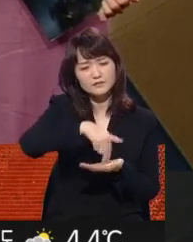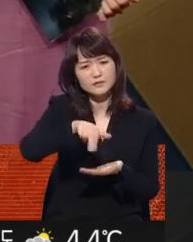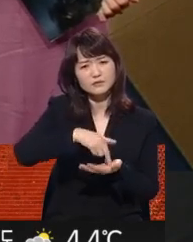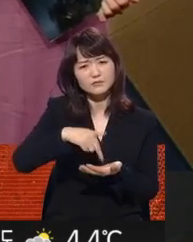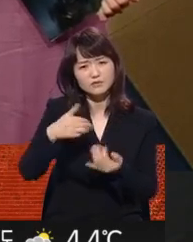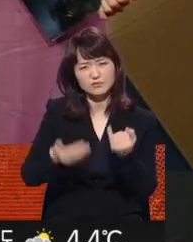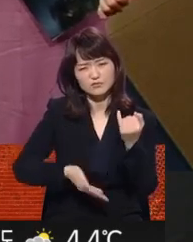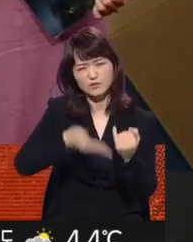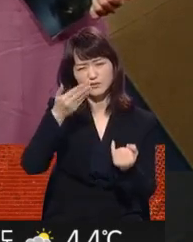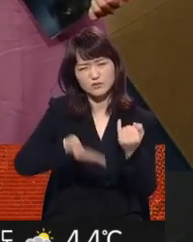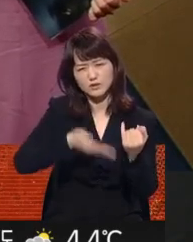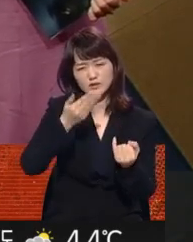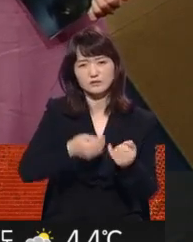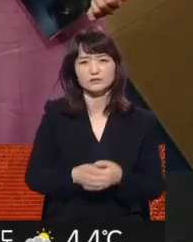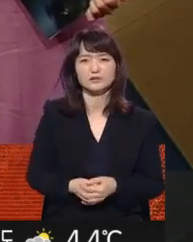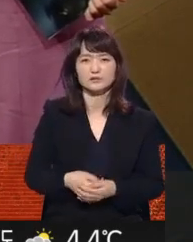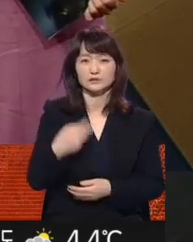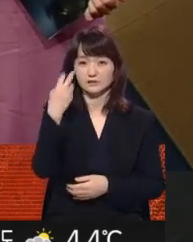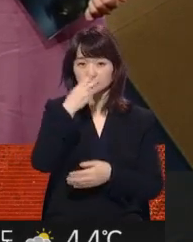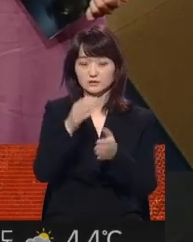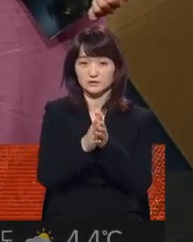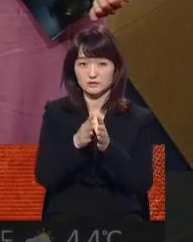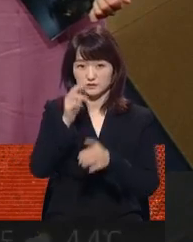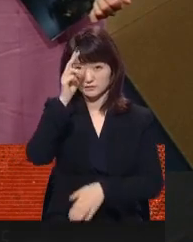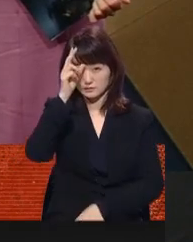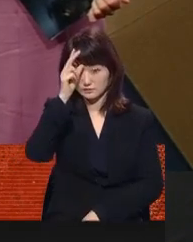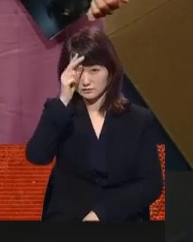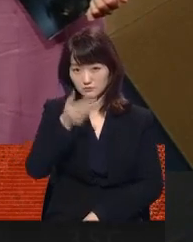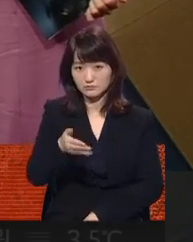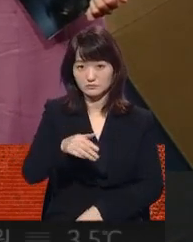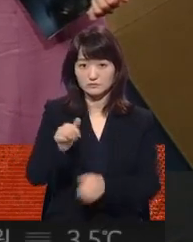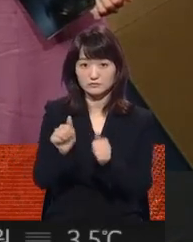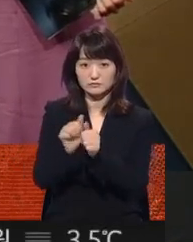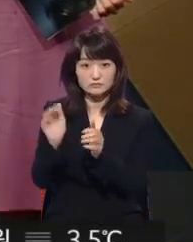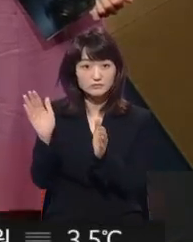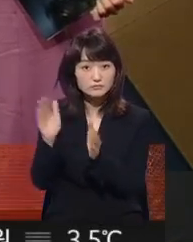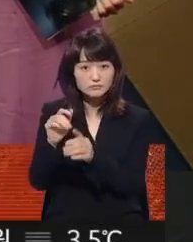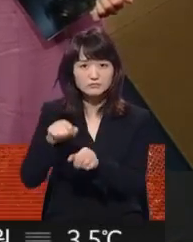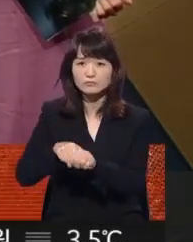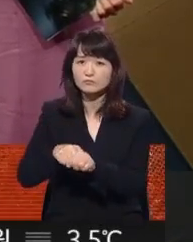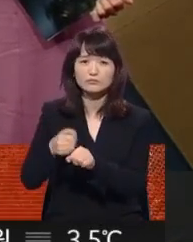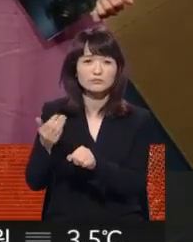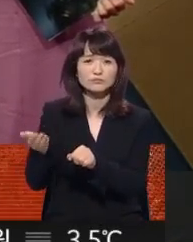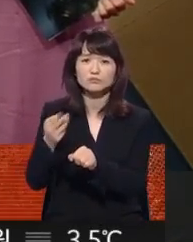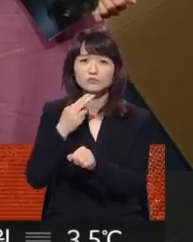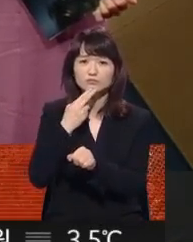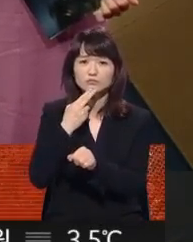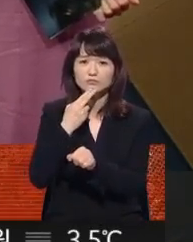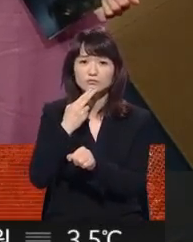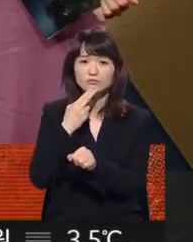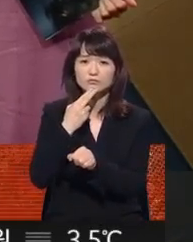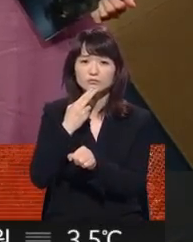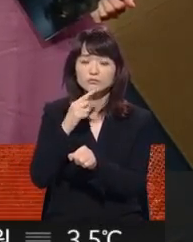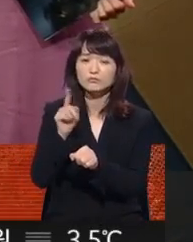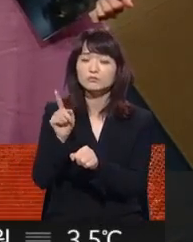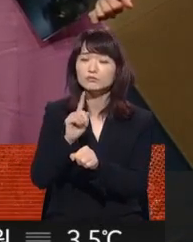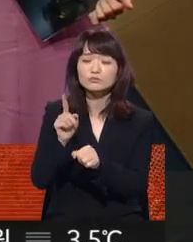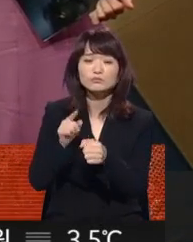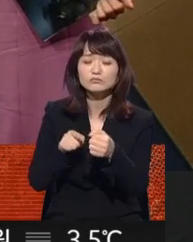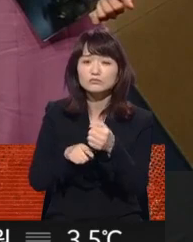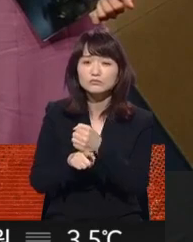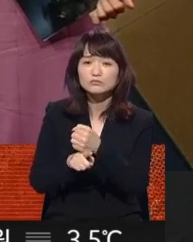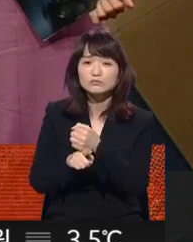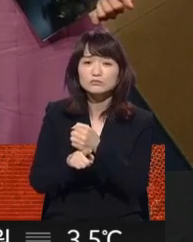이어갔습니다 이후 수사에 착수한 경찰 하지만 남학생을 벌할 수는 없었는데요 대체